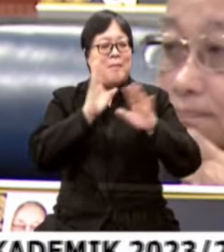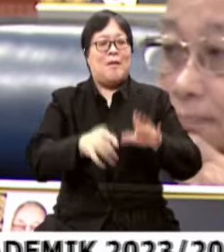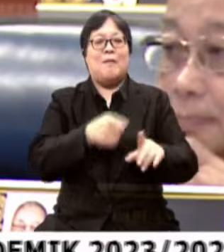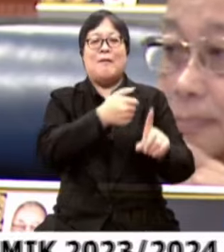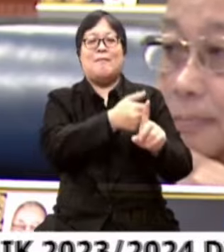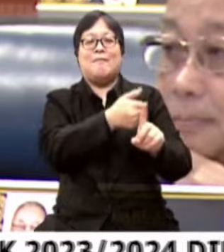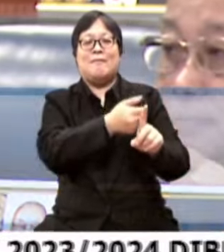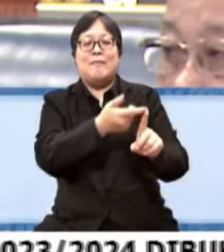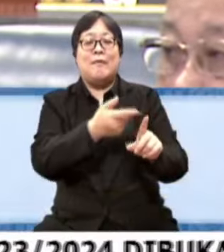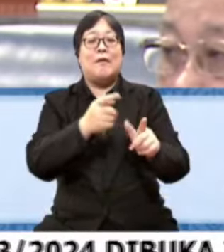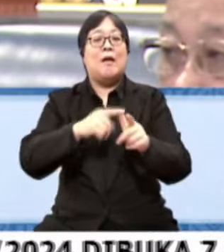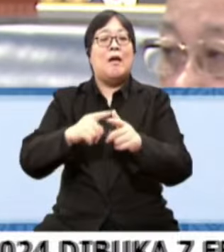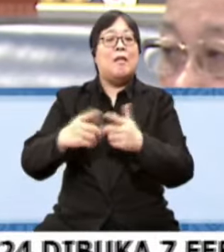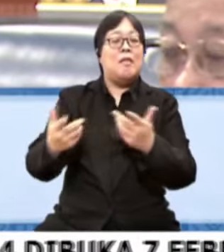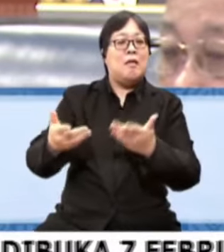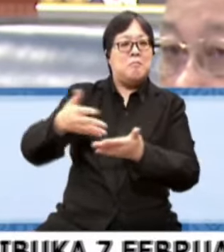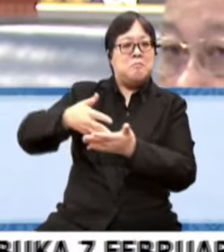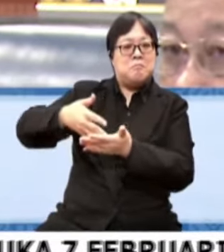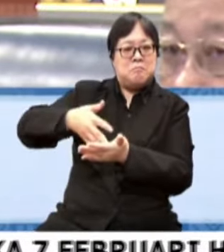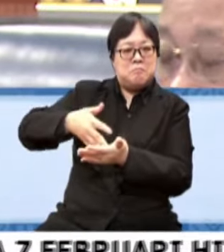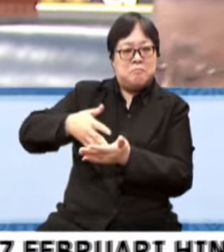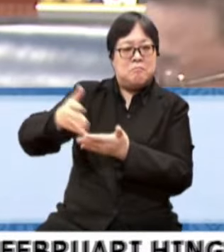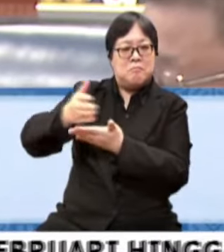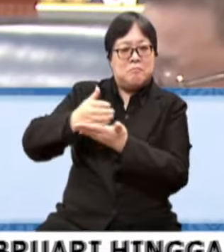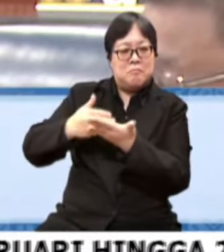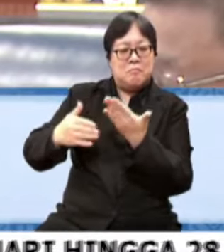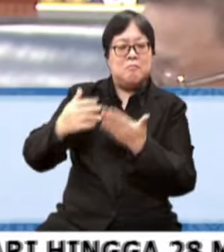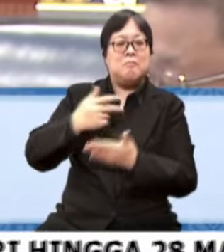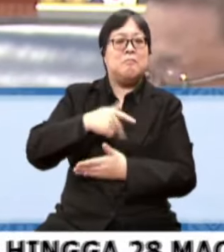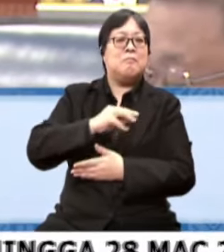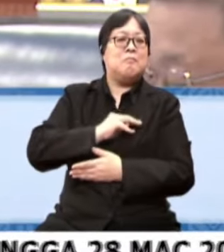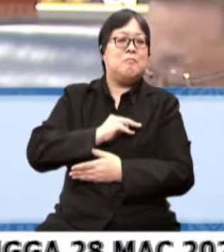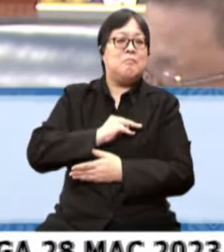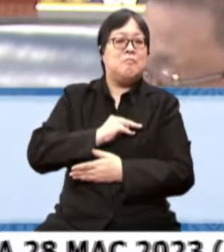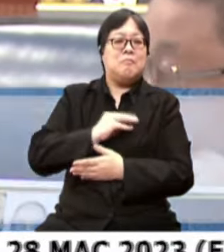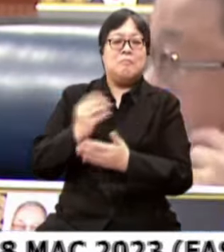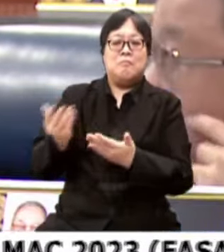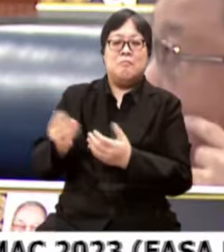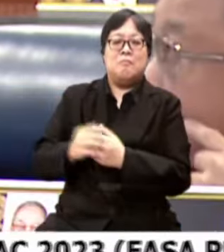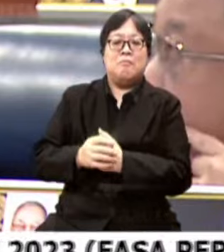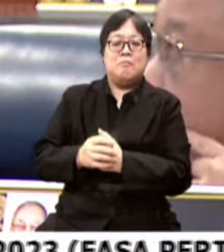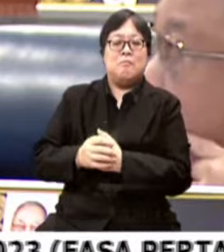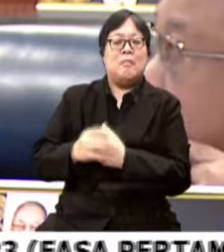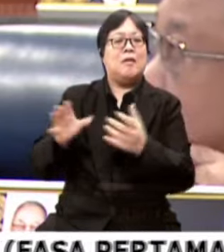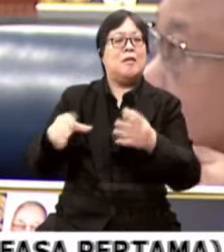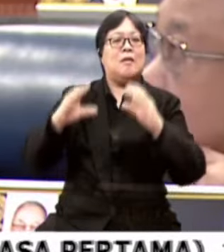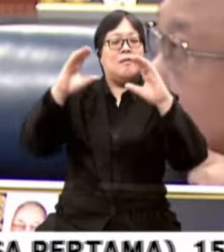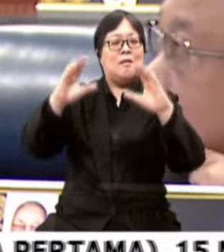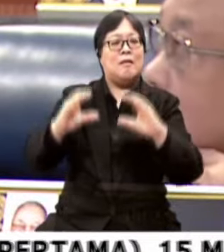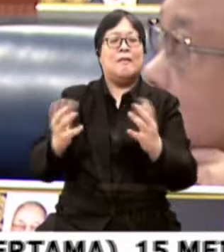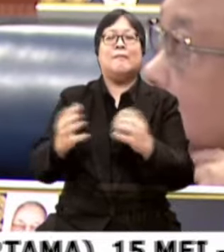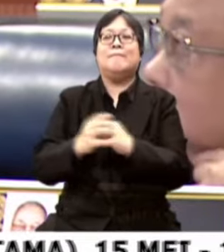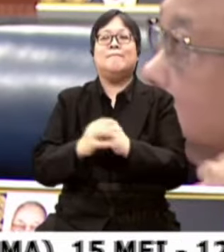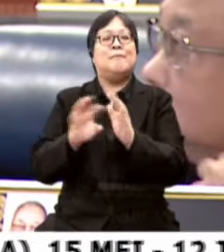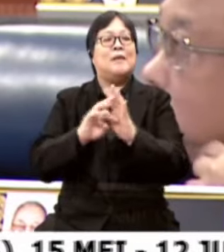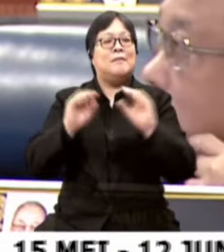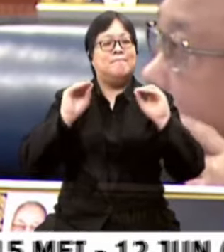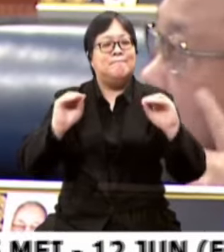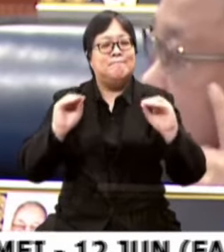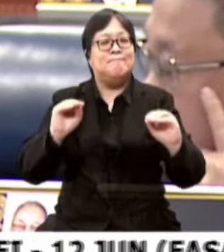ataupun mungkin ada kelemahan di pihak Kementerian sendiri membuat langkah masuklah pendidikan